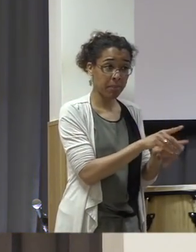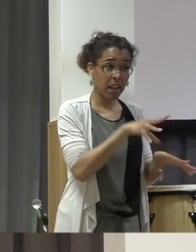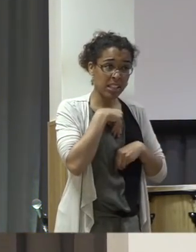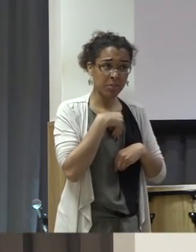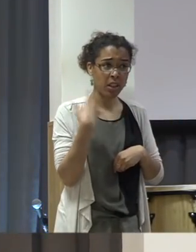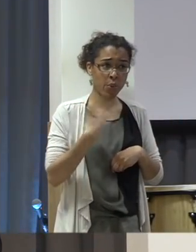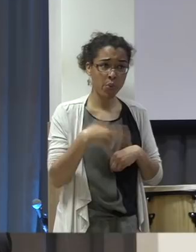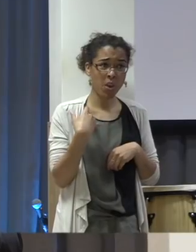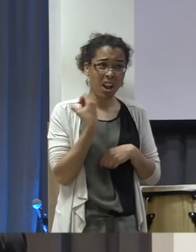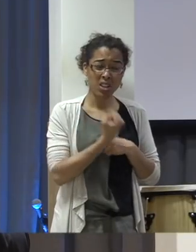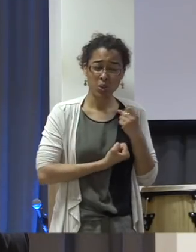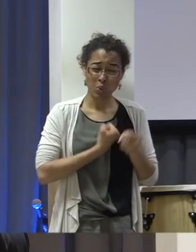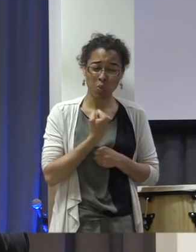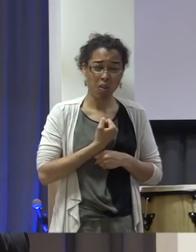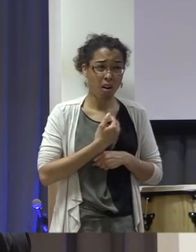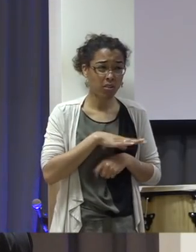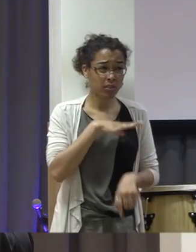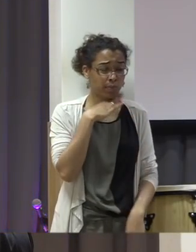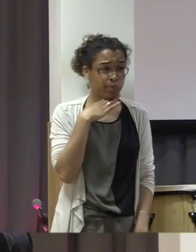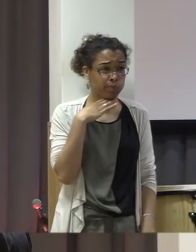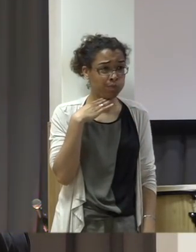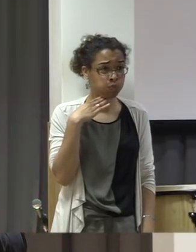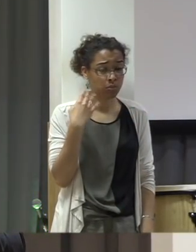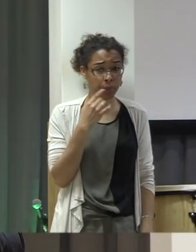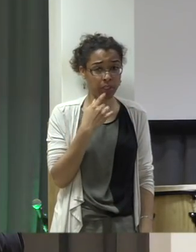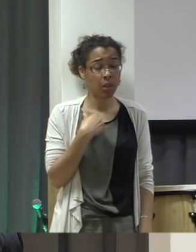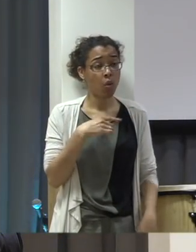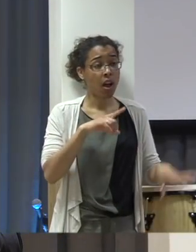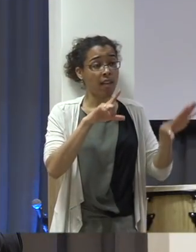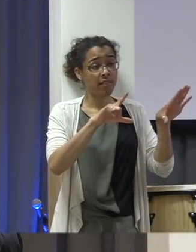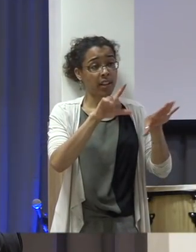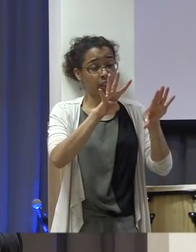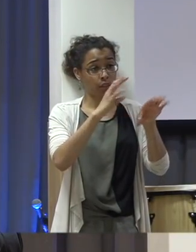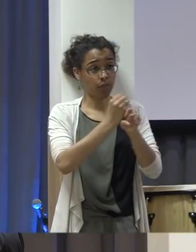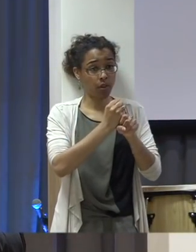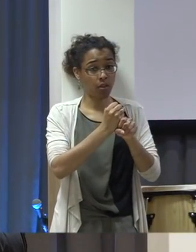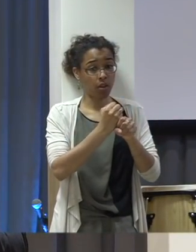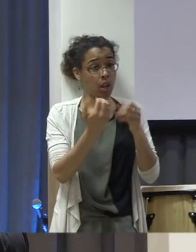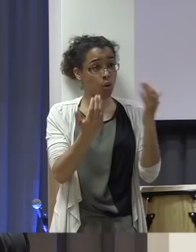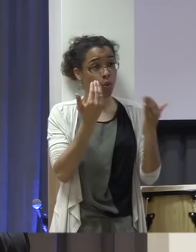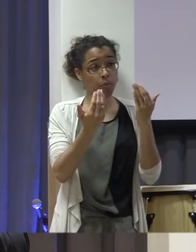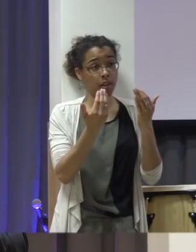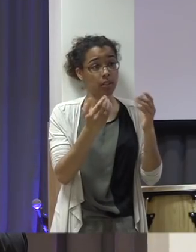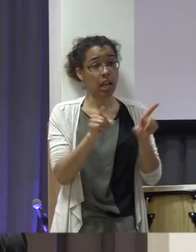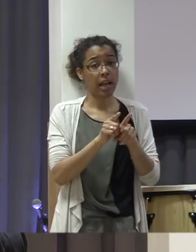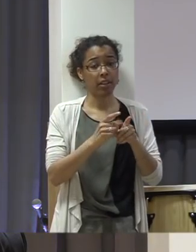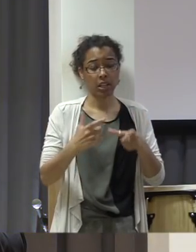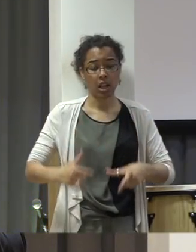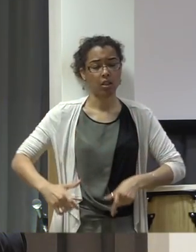telle souffrance. Moi, la vie que je menais pendant 29 ans, je peux la comparer à la tour